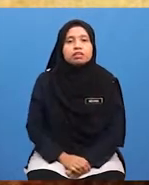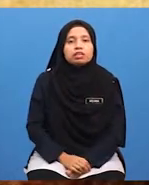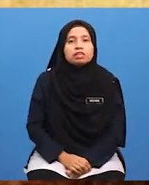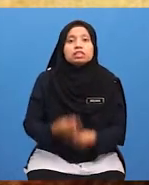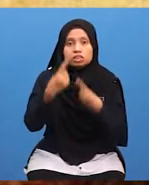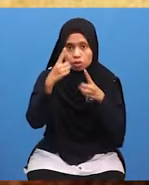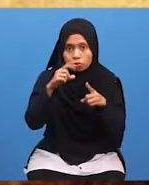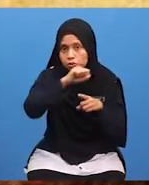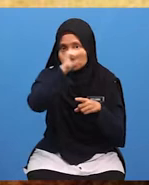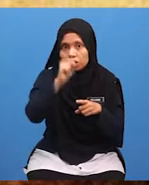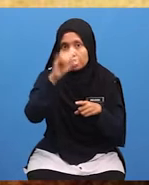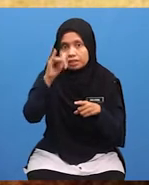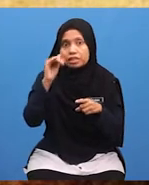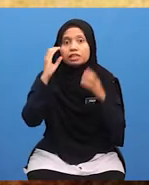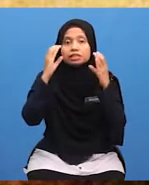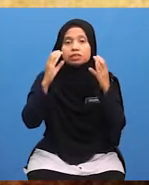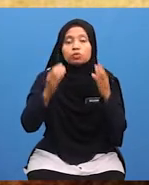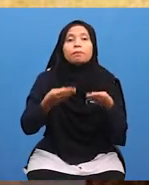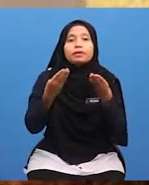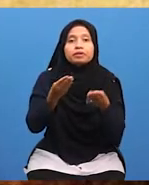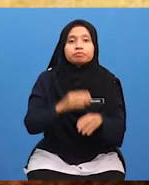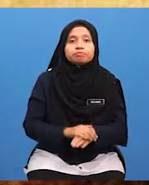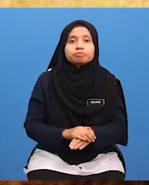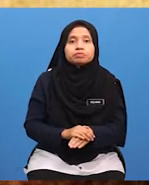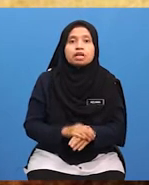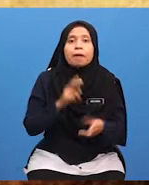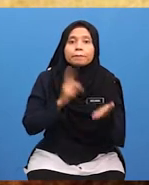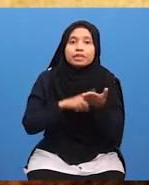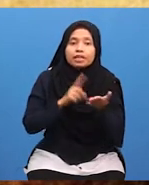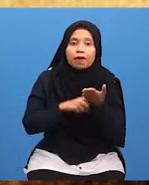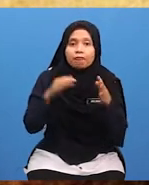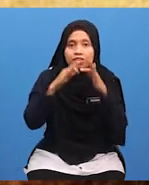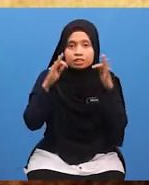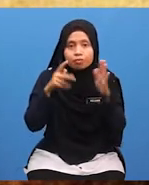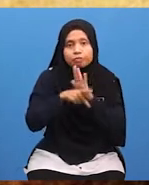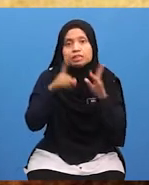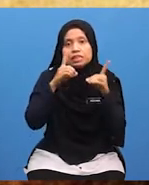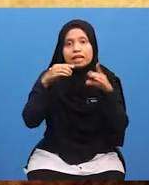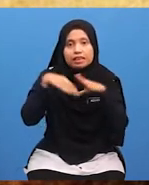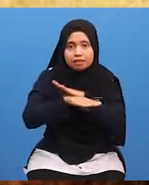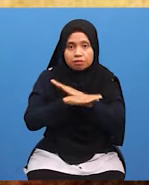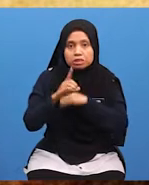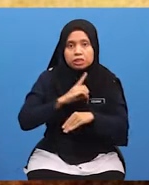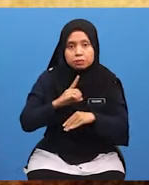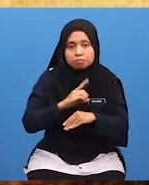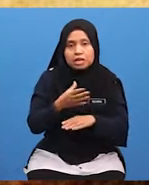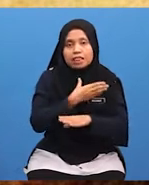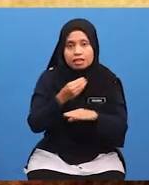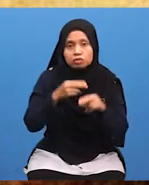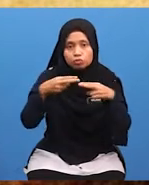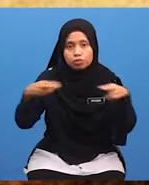Sila jawab soalan yang cikgu berikan ini ya. Bincangkan falsafah pendidikan dalam